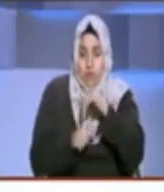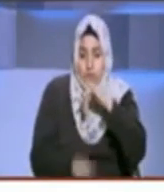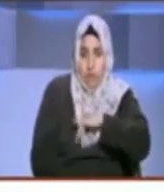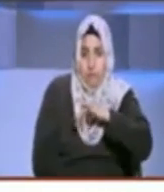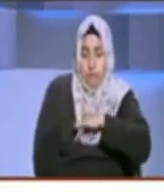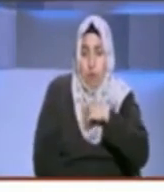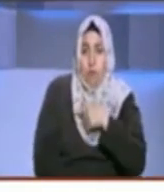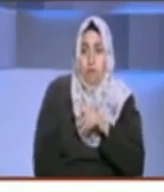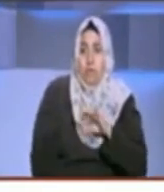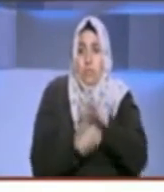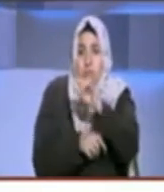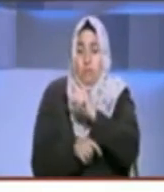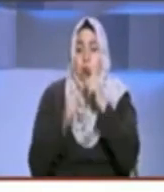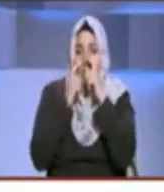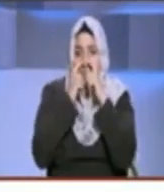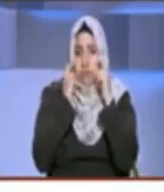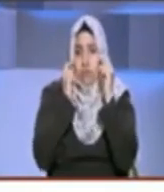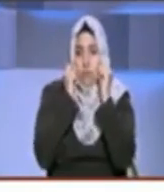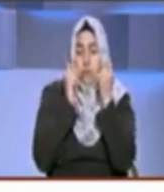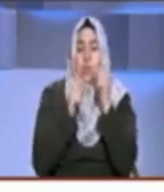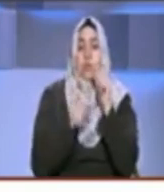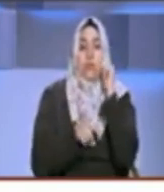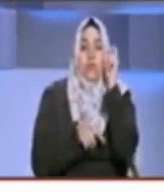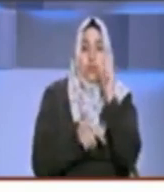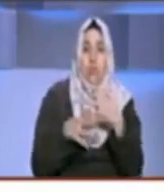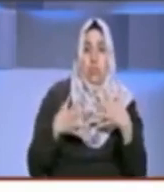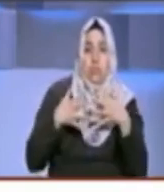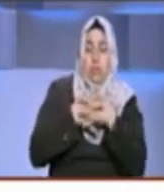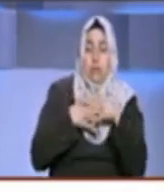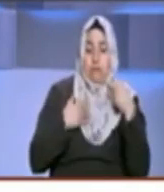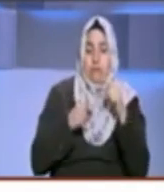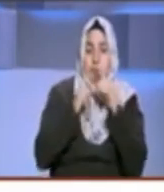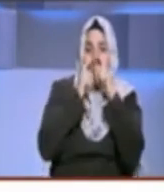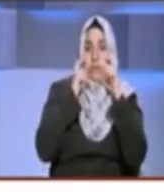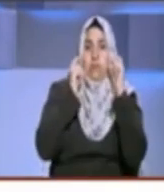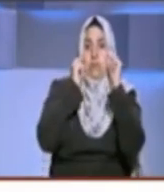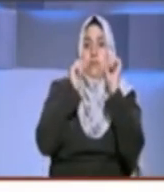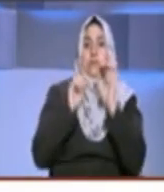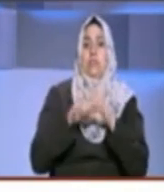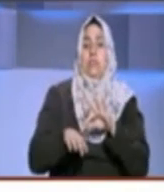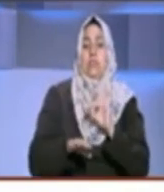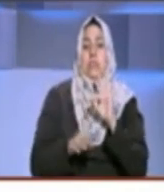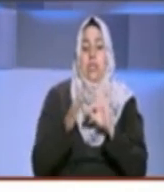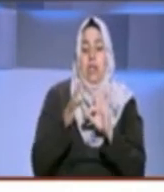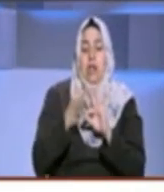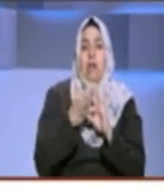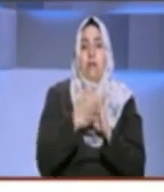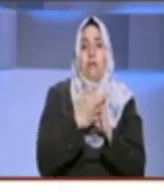مريض أو بيروح في مكان مزدحم يخاف إن يبقى يكون في حد مريض يتعدم. ده الثلاث فئات.